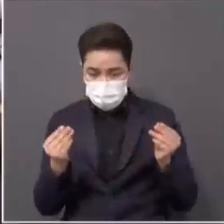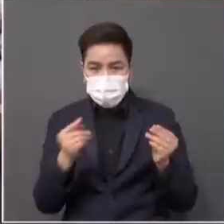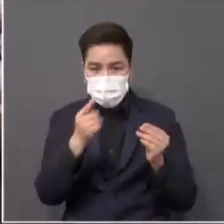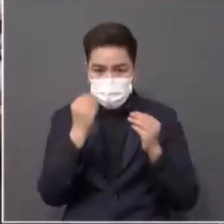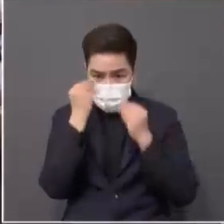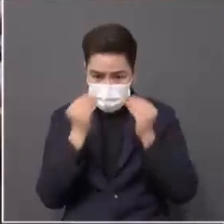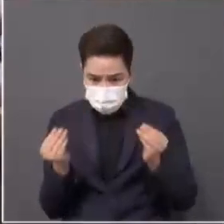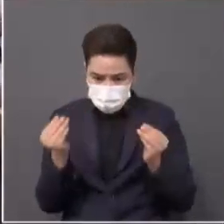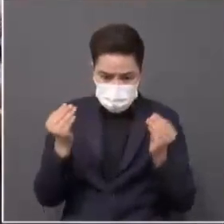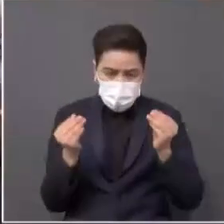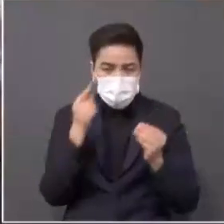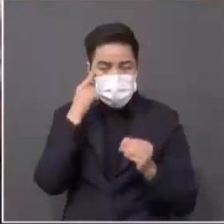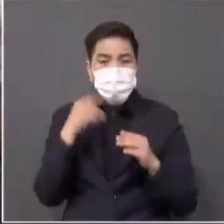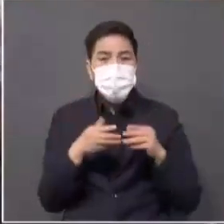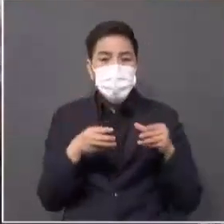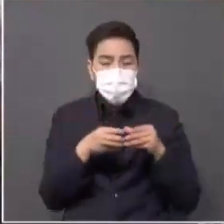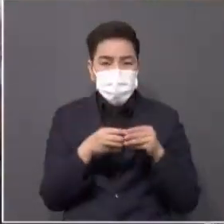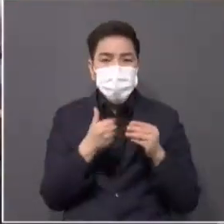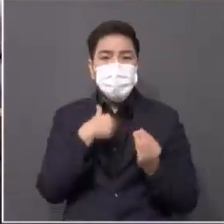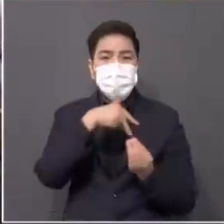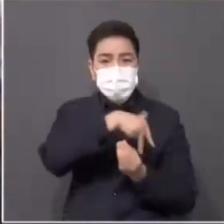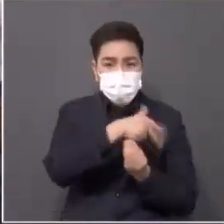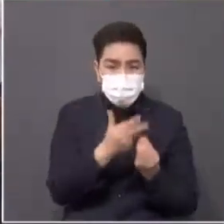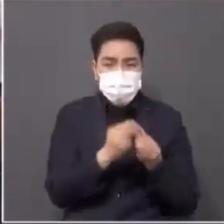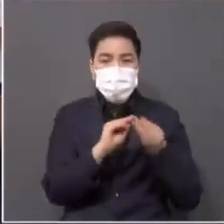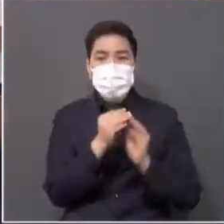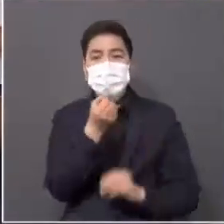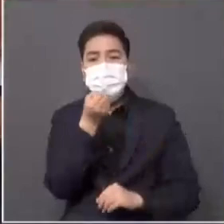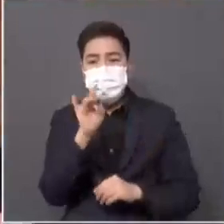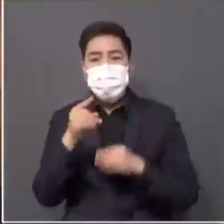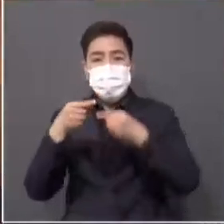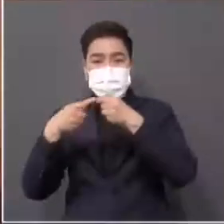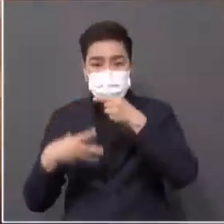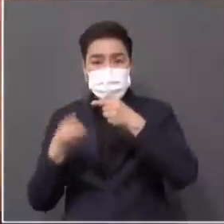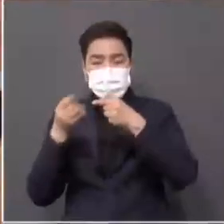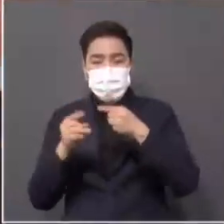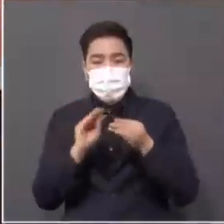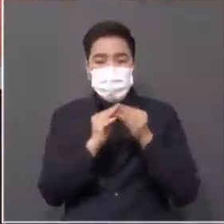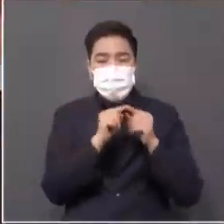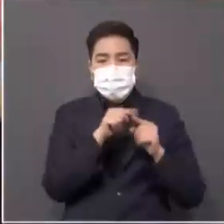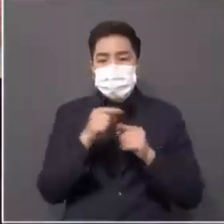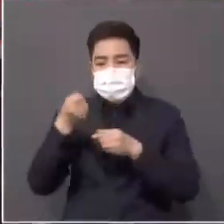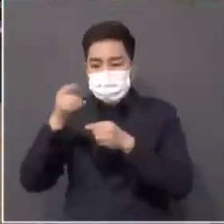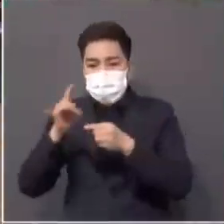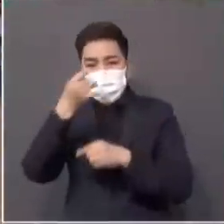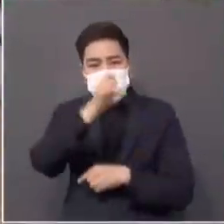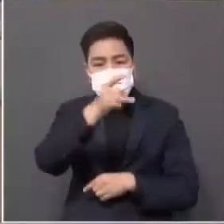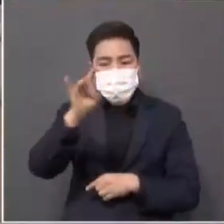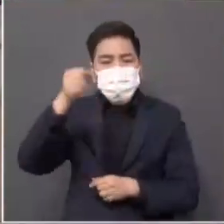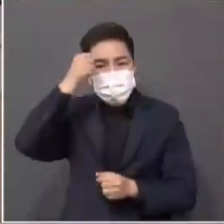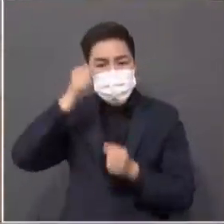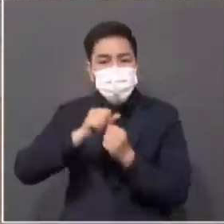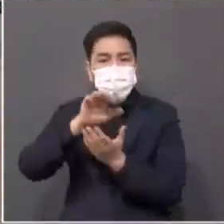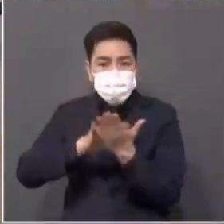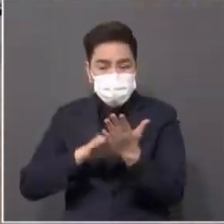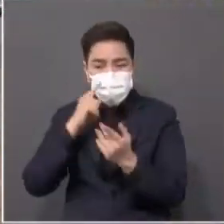อย่าสับสนเลือกพรรคชาติไทยพัฒนาหมายเลข 18และเลือกผู้สมัครตามเบอร์เลข 18บอกต่อกันไปให้ทั่ว